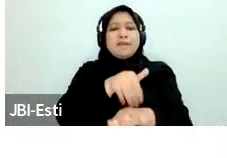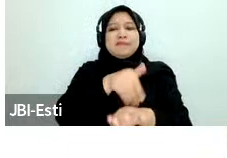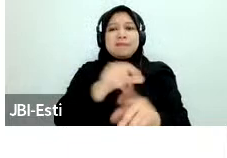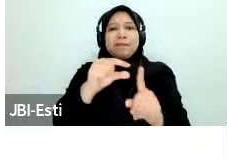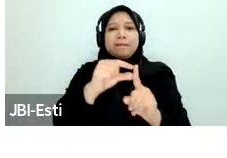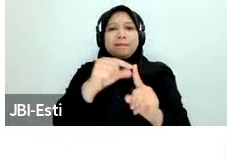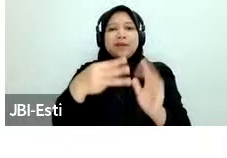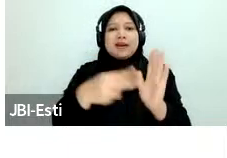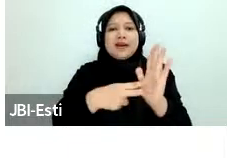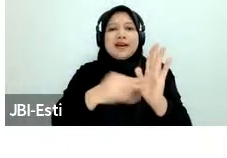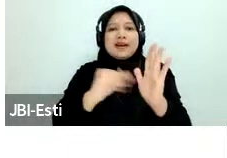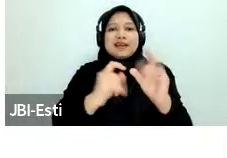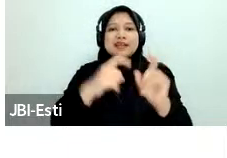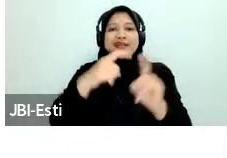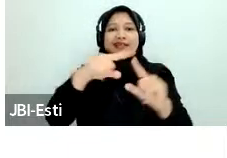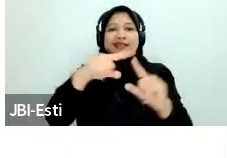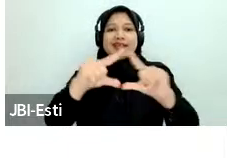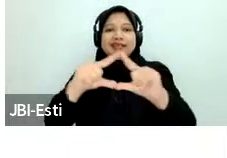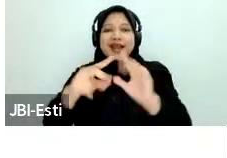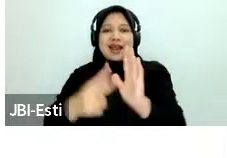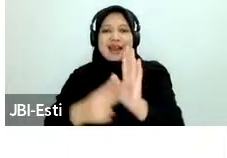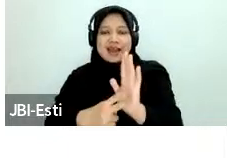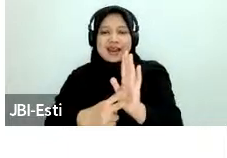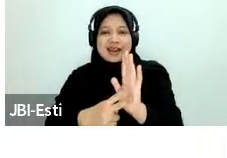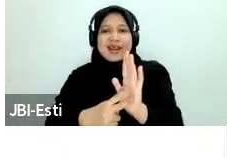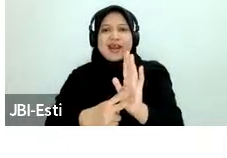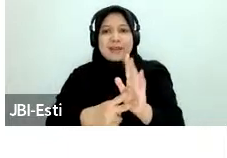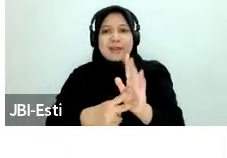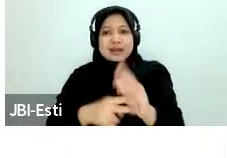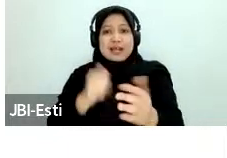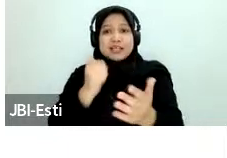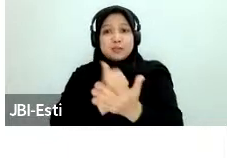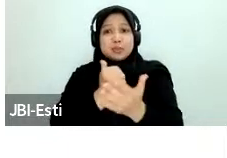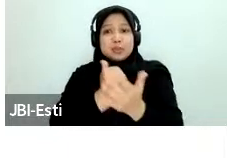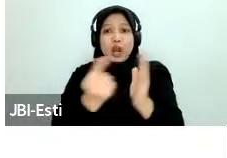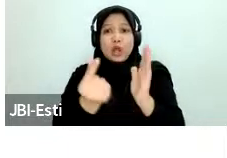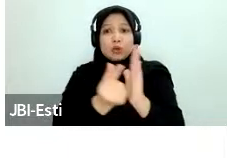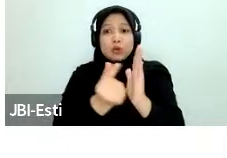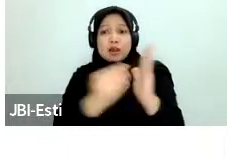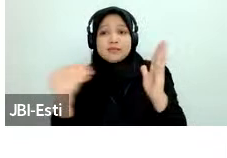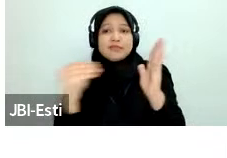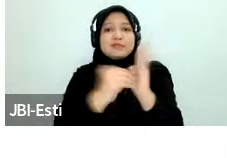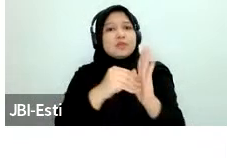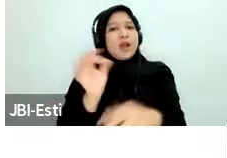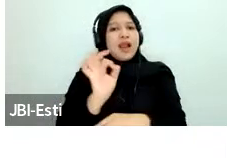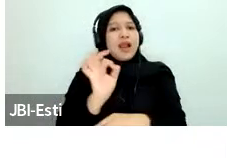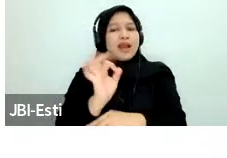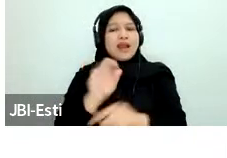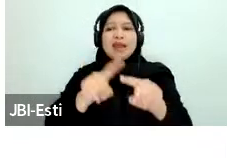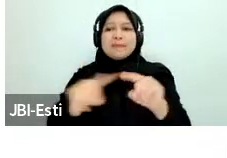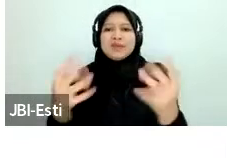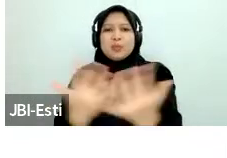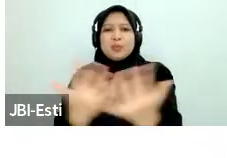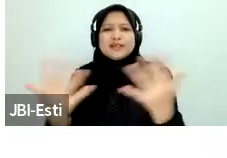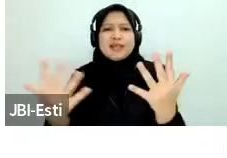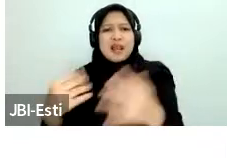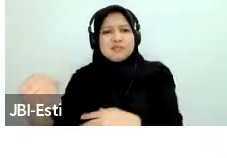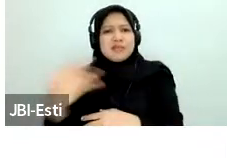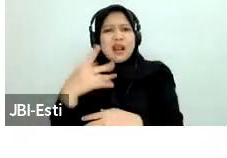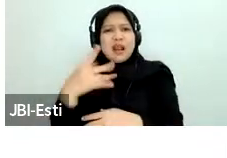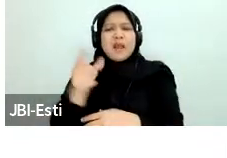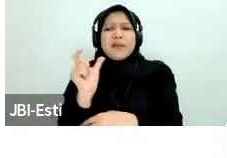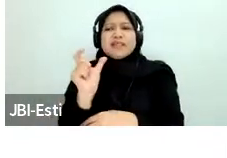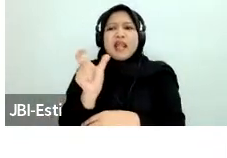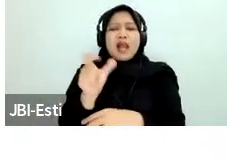publik media menggunakan kata penistaan dan kita bisa melacak Kenapa bisa muncul kata baru karena